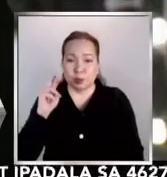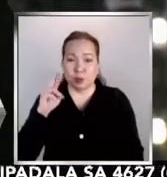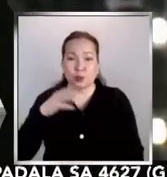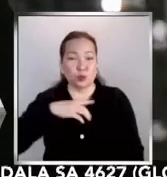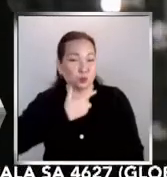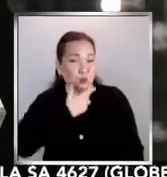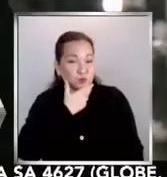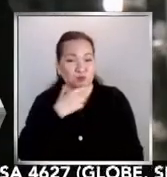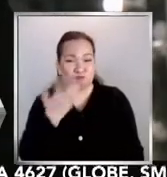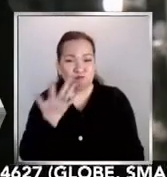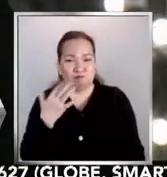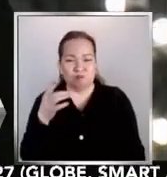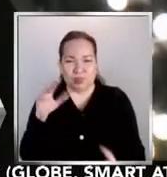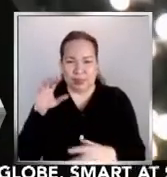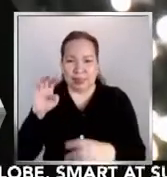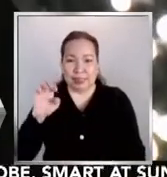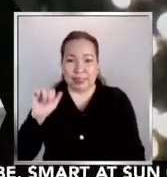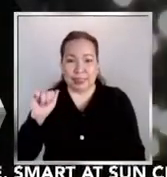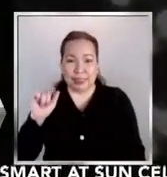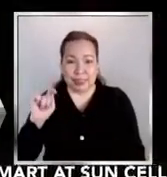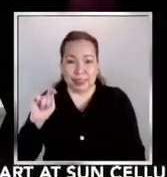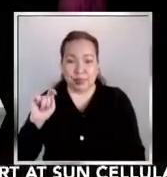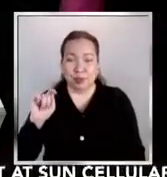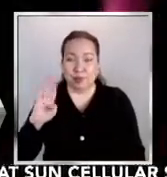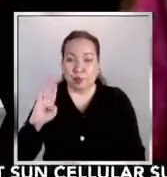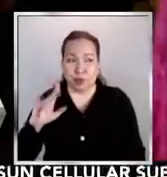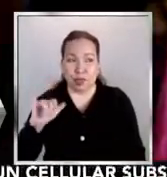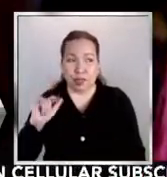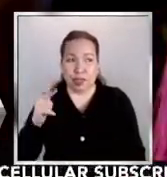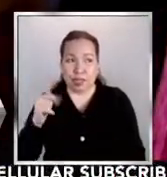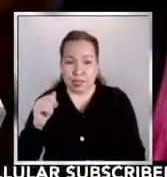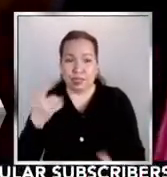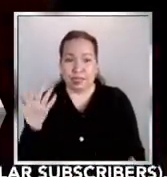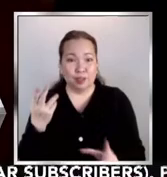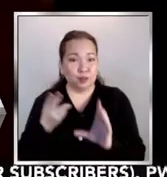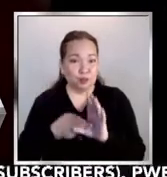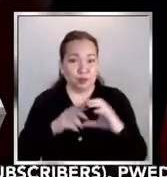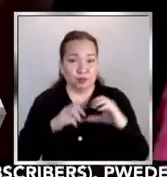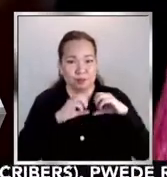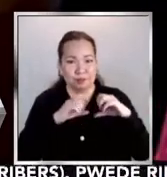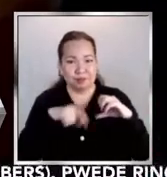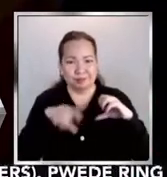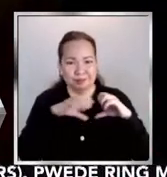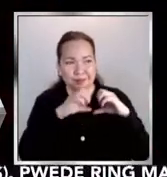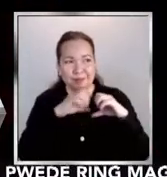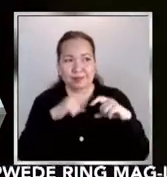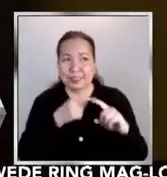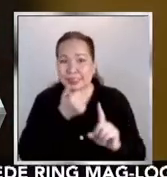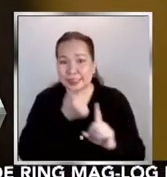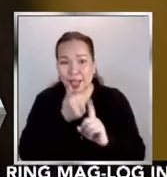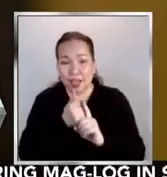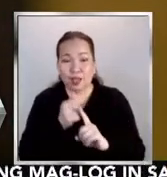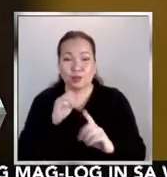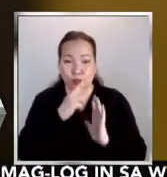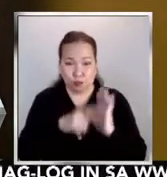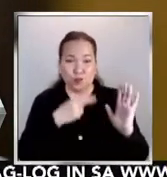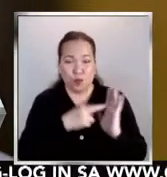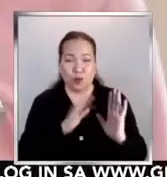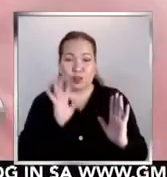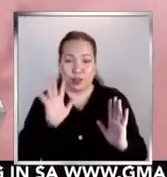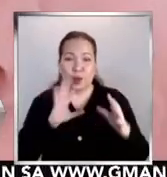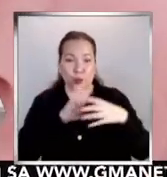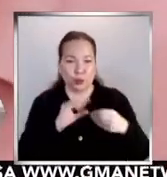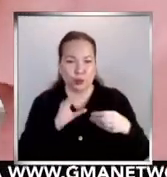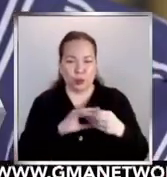At hanggang ngayon, naisa na rin Kapuso Star. Si Carlo mismo ang gaganap sa kanyang life story. Malaking hamon daw sa kanya